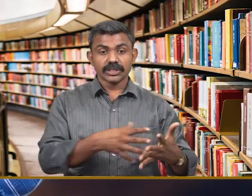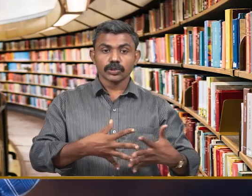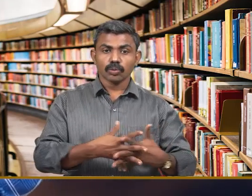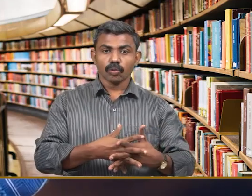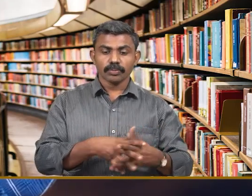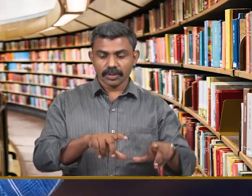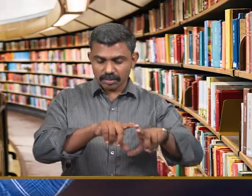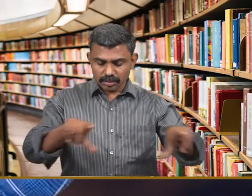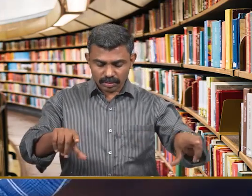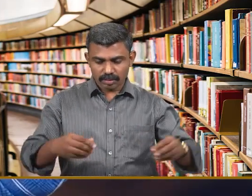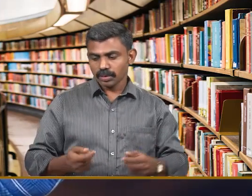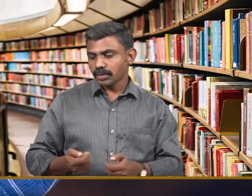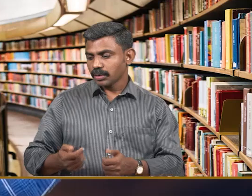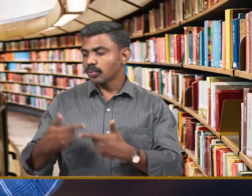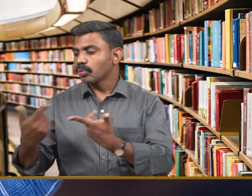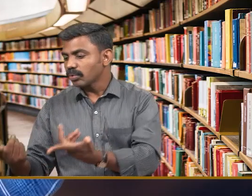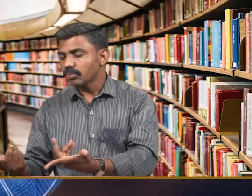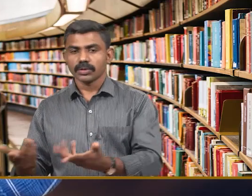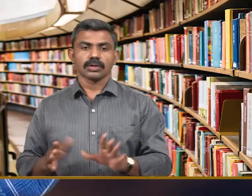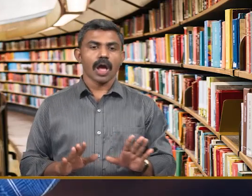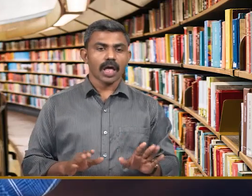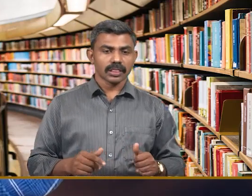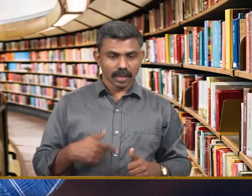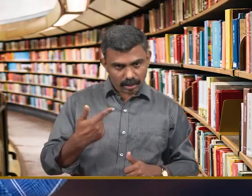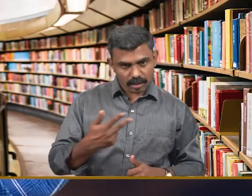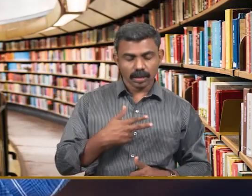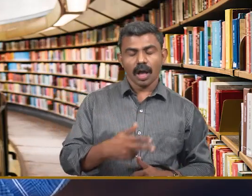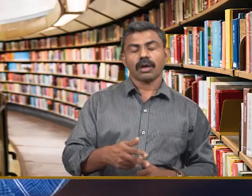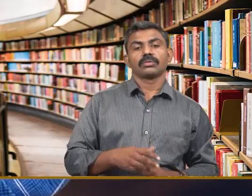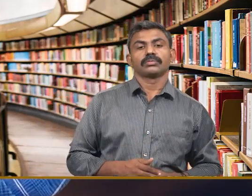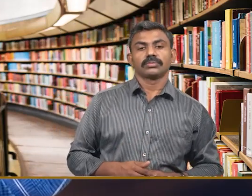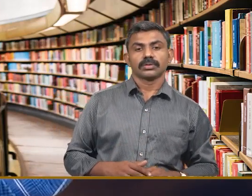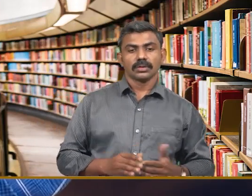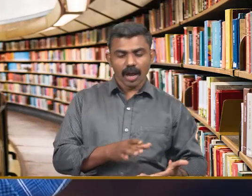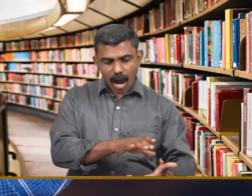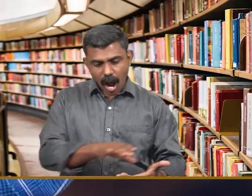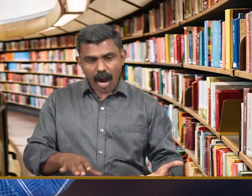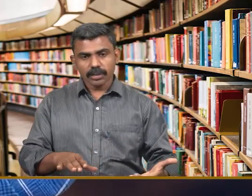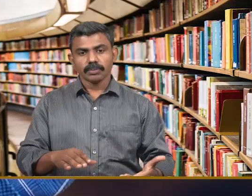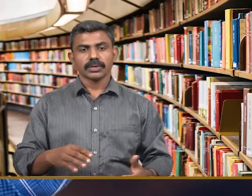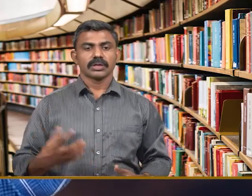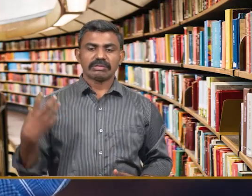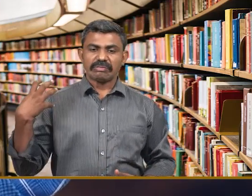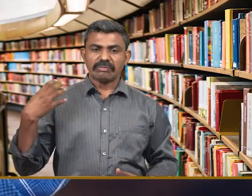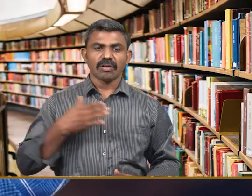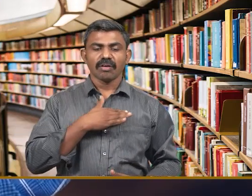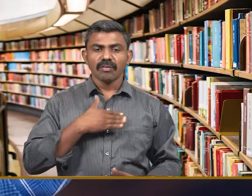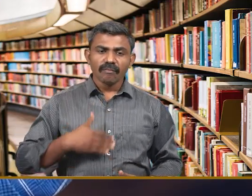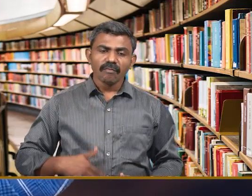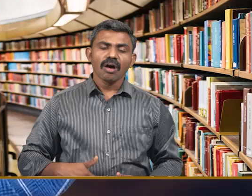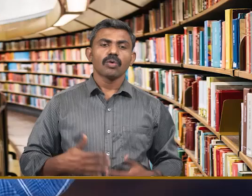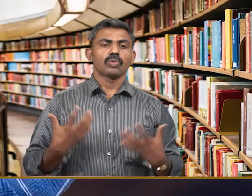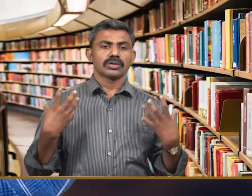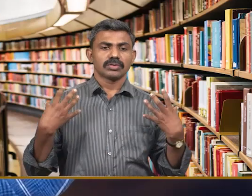வந்து பணத்தை நேச நாட்டுக்கு கொடுக்க முடியலை, அவங்களுடைய அதாவது அடிப்படையான ஒரு வாழ்வாதாரமே மிகப்பெரிய அடிமட்டத்துக்கு